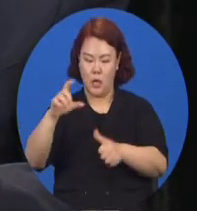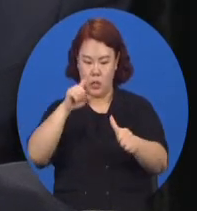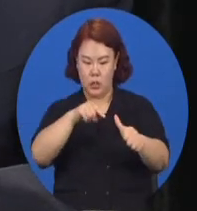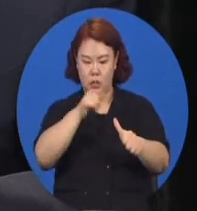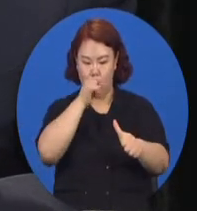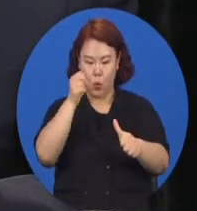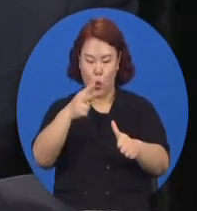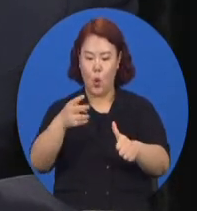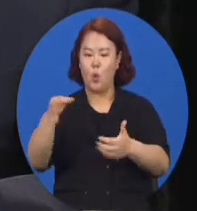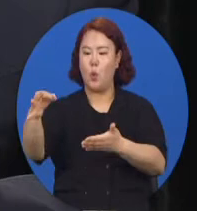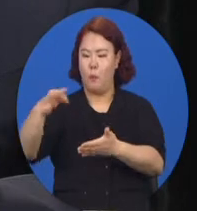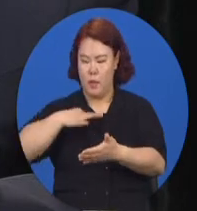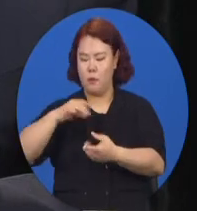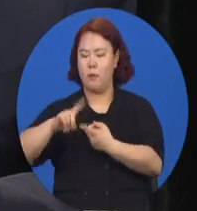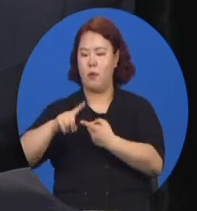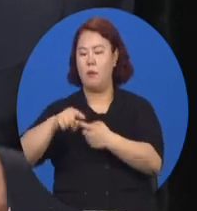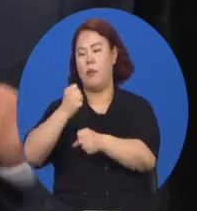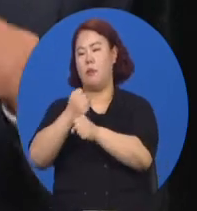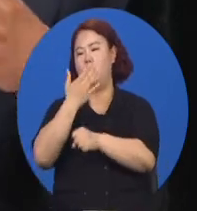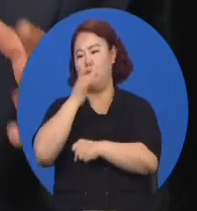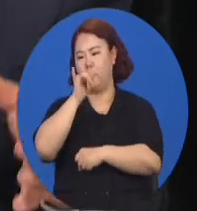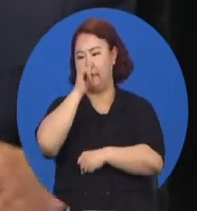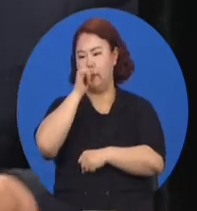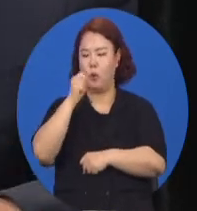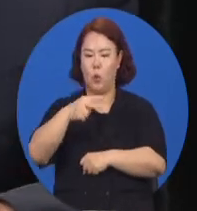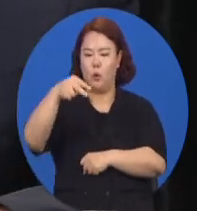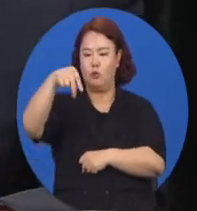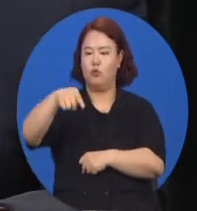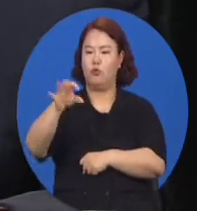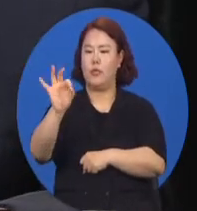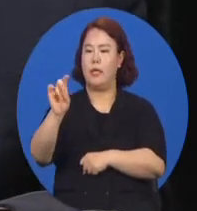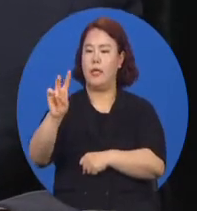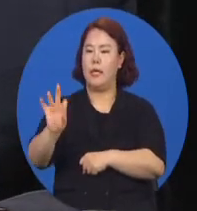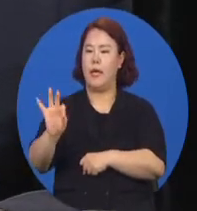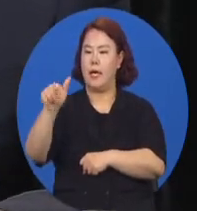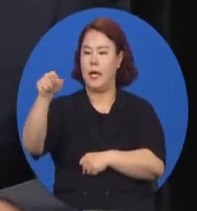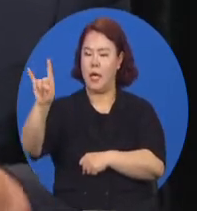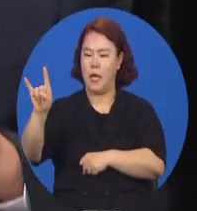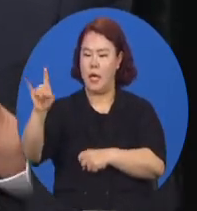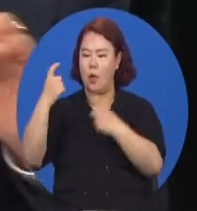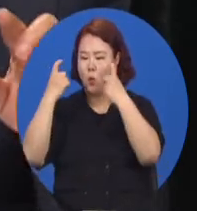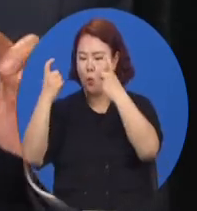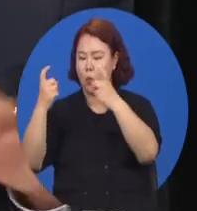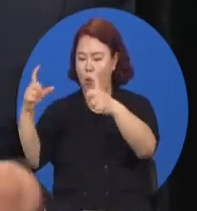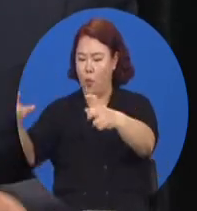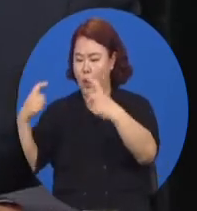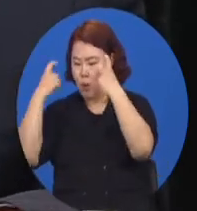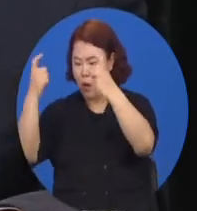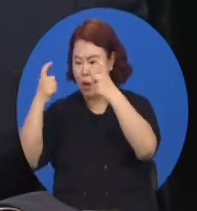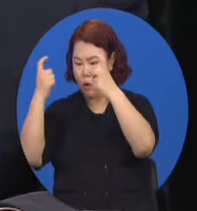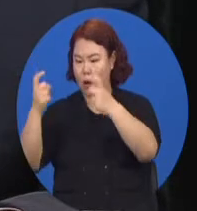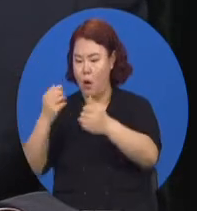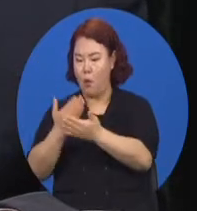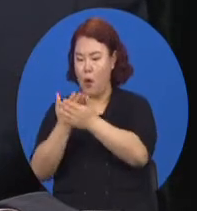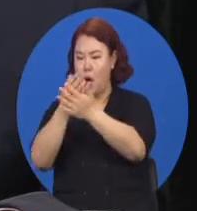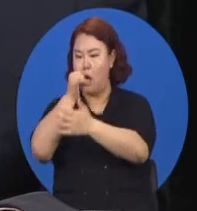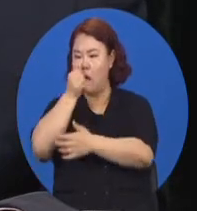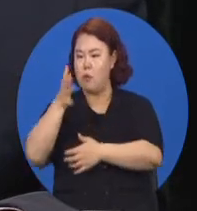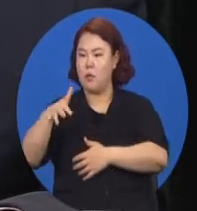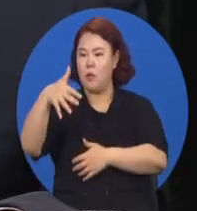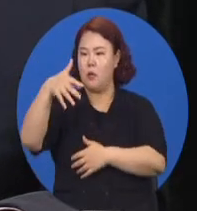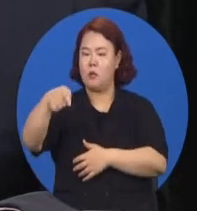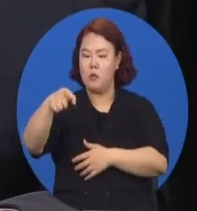유료화해 나갈 수 있는 것입니다. 그리고 지금 수양계 권역에 관광이 활성화되고 있지만 전주 터널이 양차선 교행이